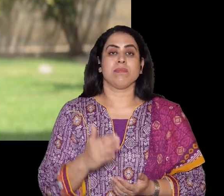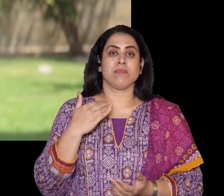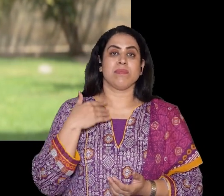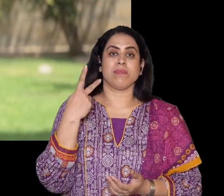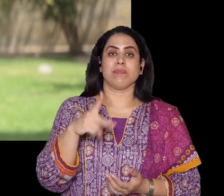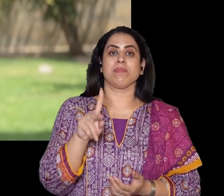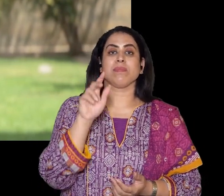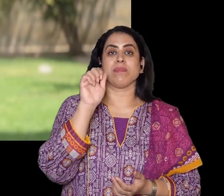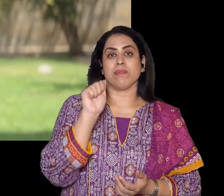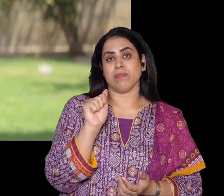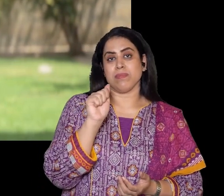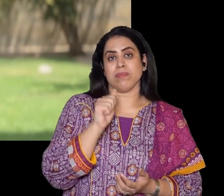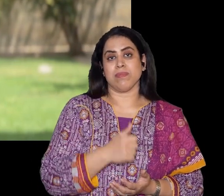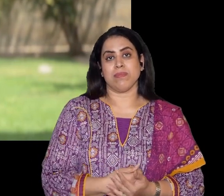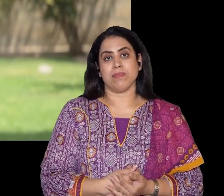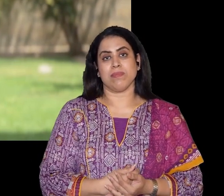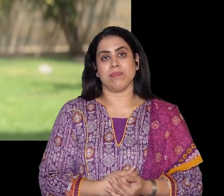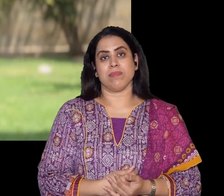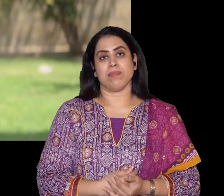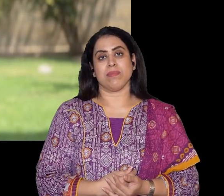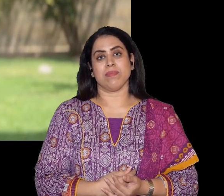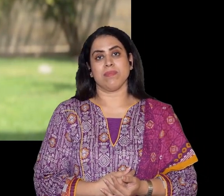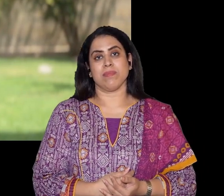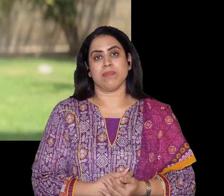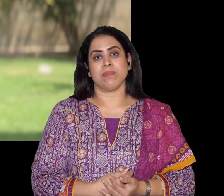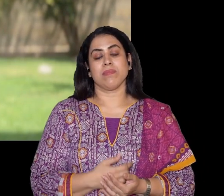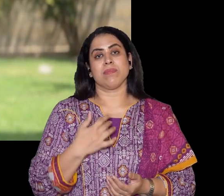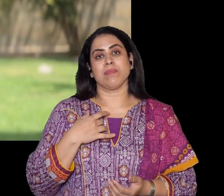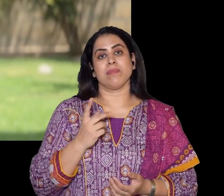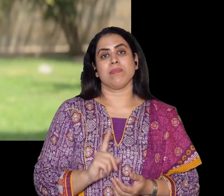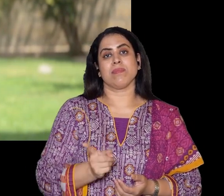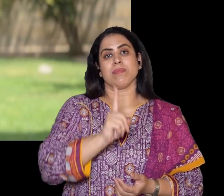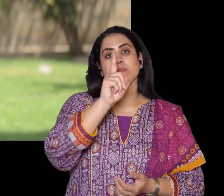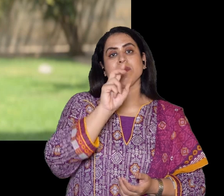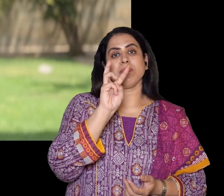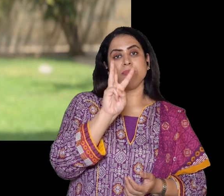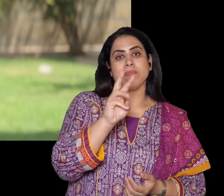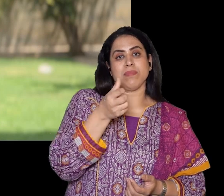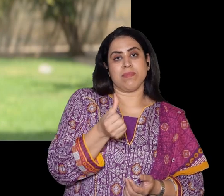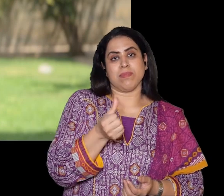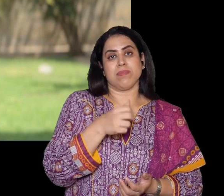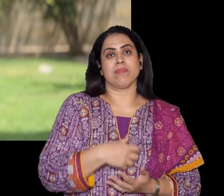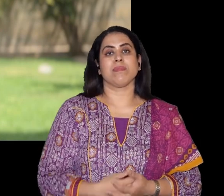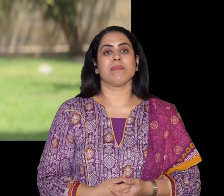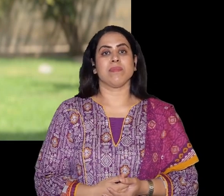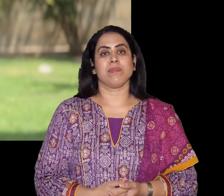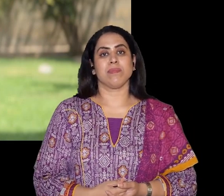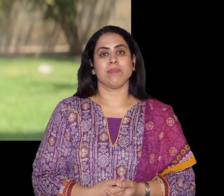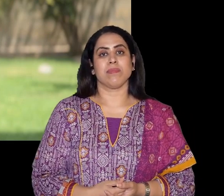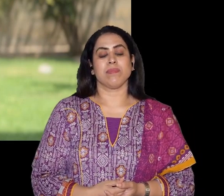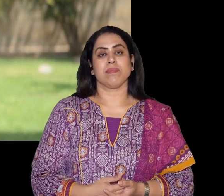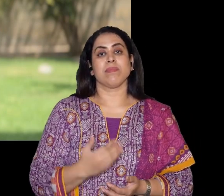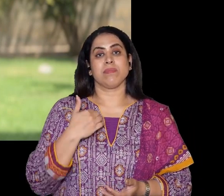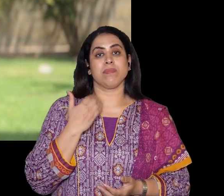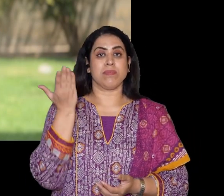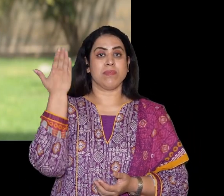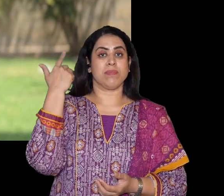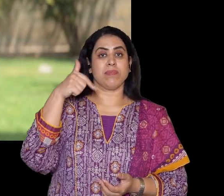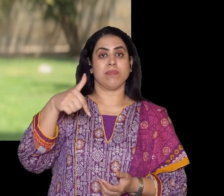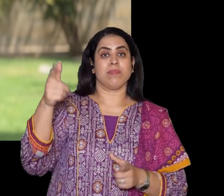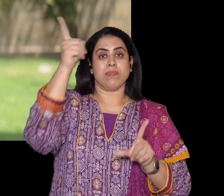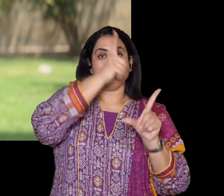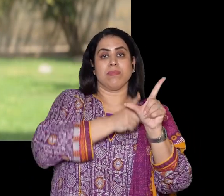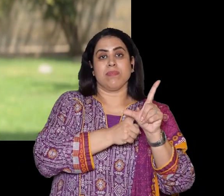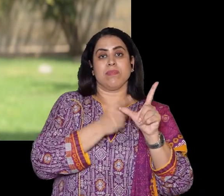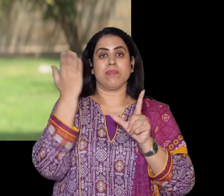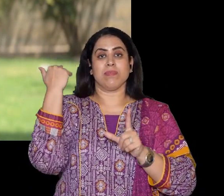अस्सलाम वालेकुम। मेरा नाम आलिया तबस्सुम है और मेरी एज 37 है। मुझे